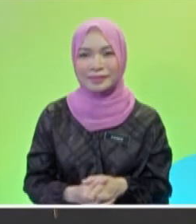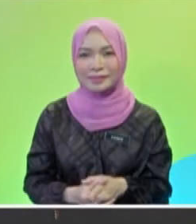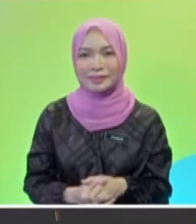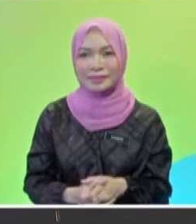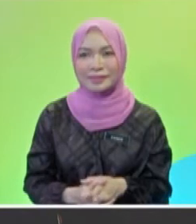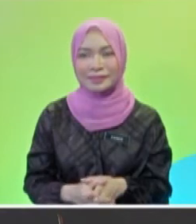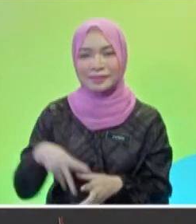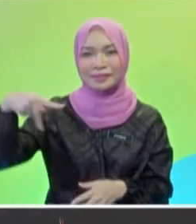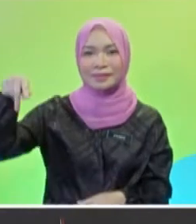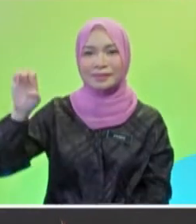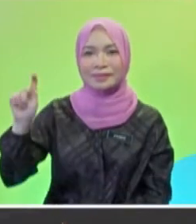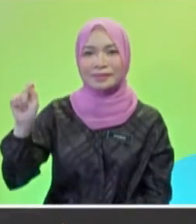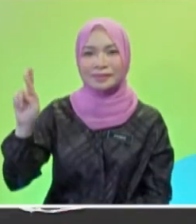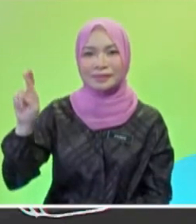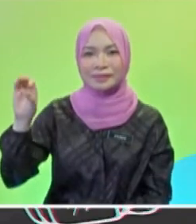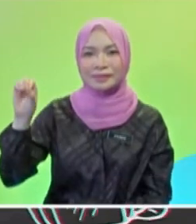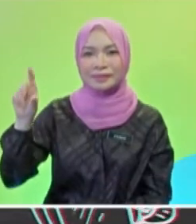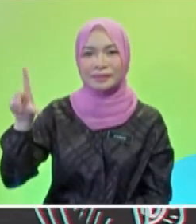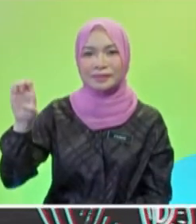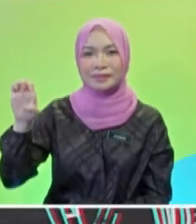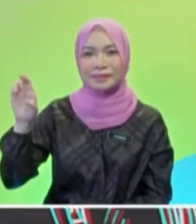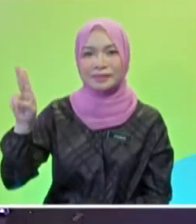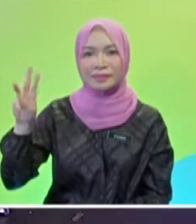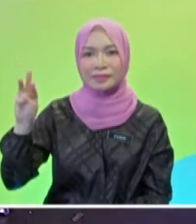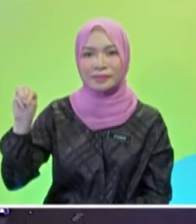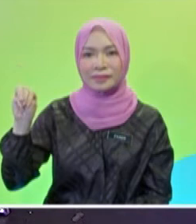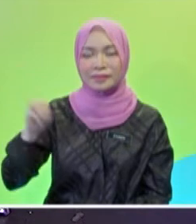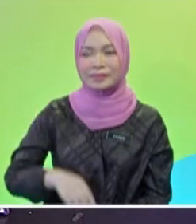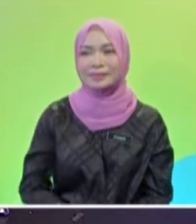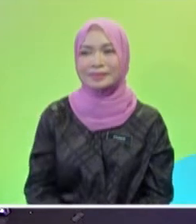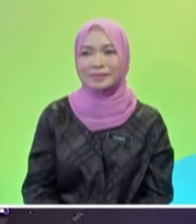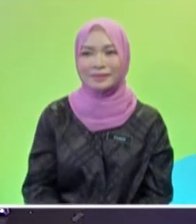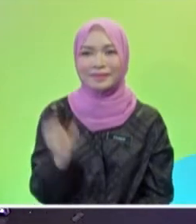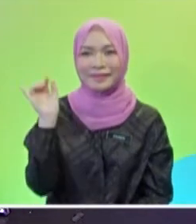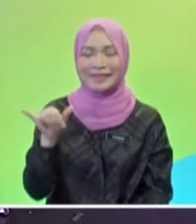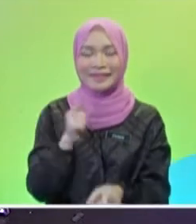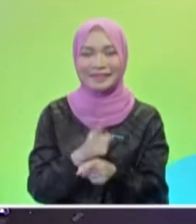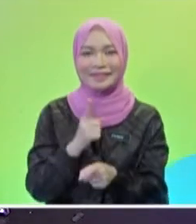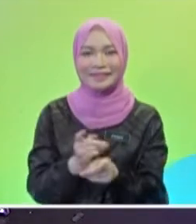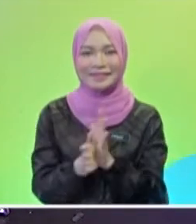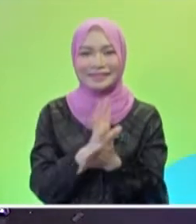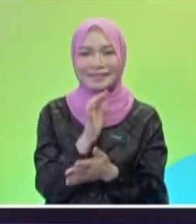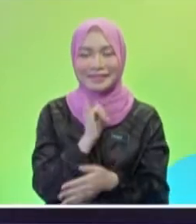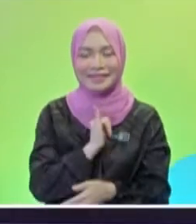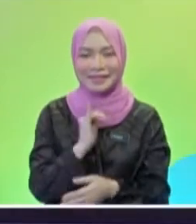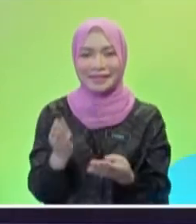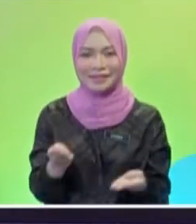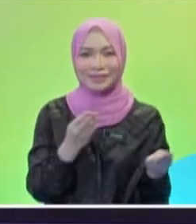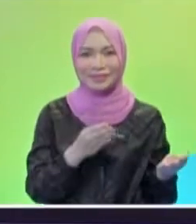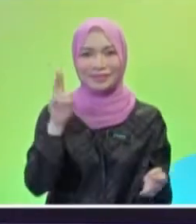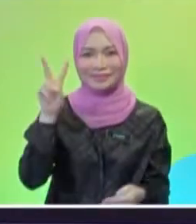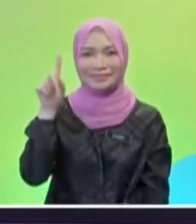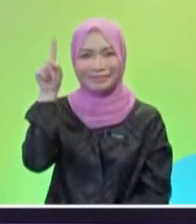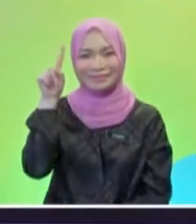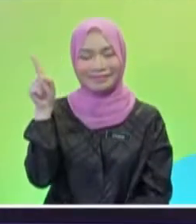petroliam petroliam oke dari kesimpulan-kesimpulan ini kita bagi dua bintang tuing-tuing bakal lengket